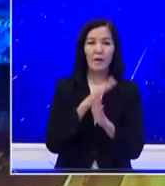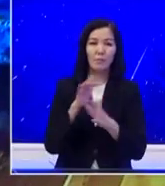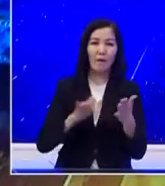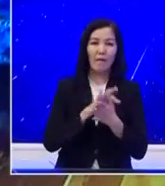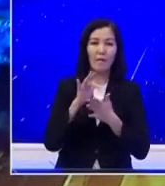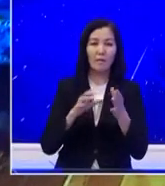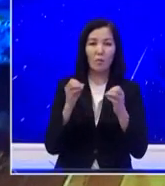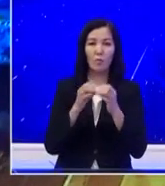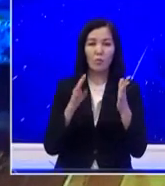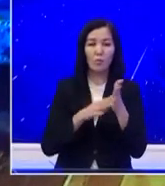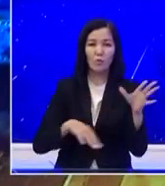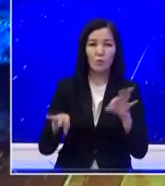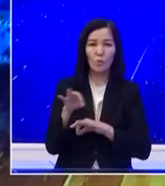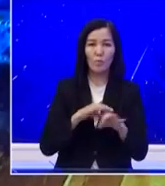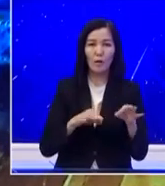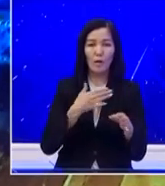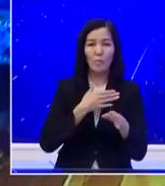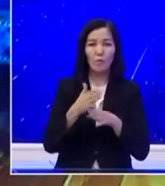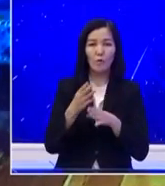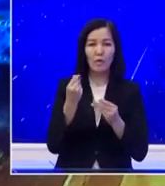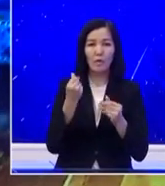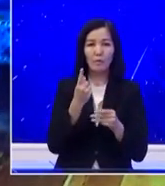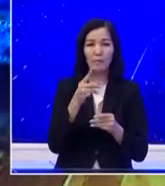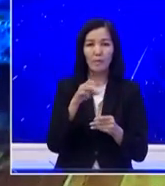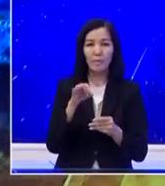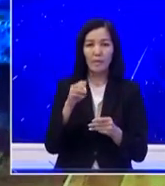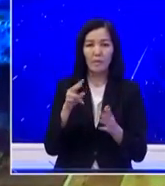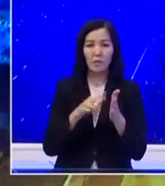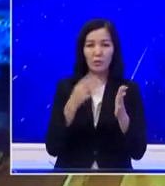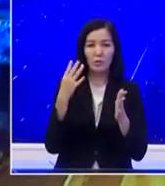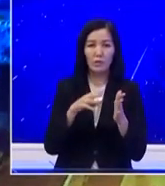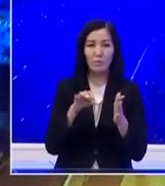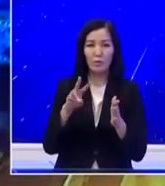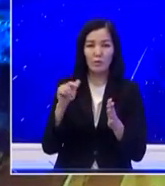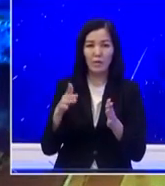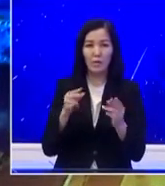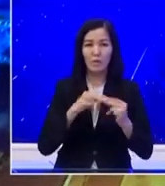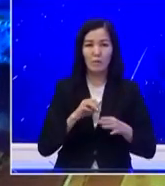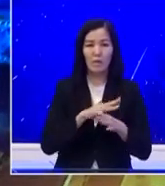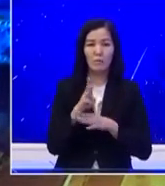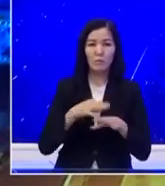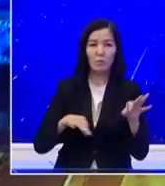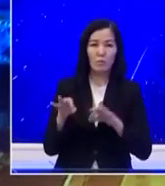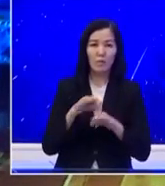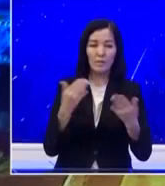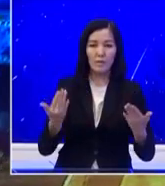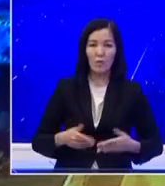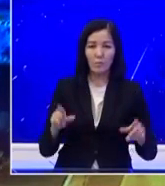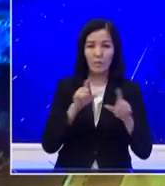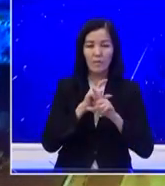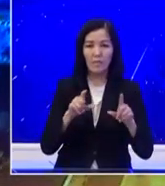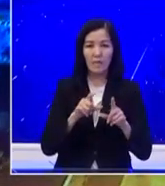Қапшағай қаласында 19 жоба. Бөлінген қаржы 1 миллиард 740 миллион тенге. Жұмыспен қамтудың жол